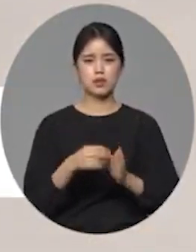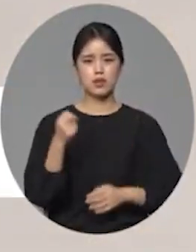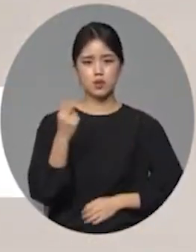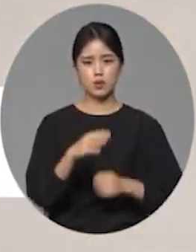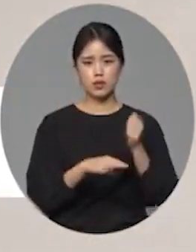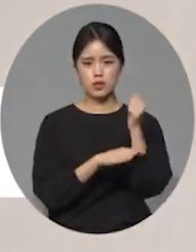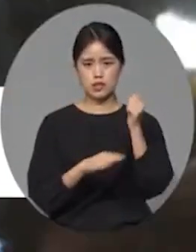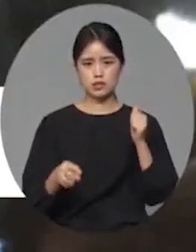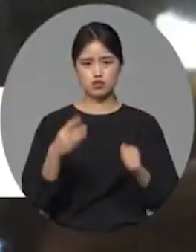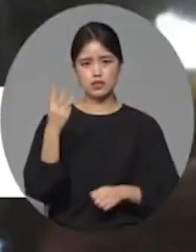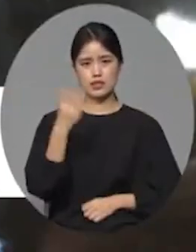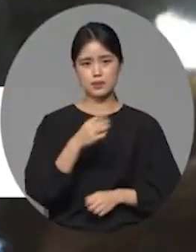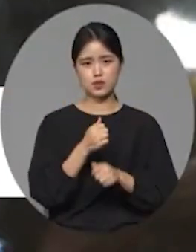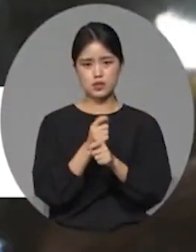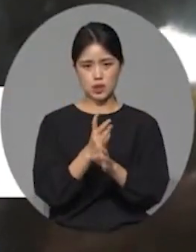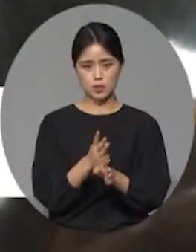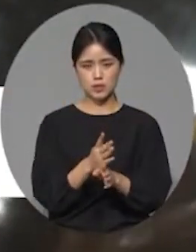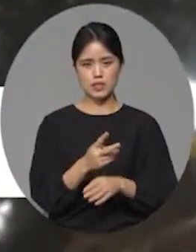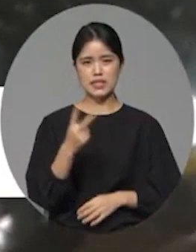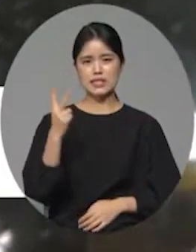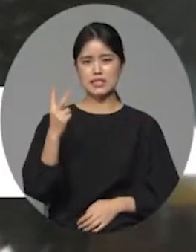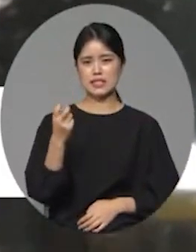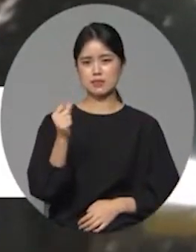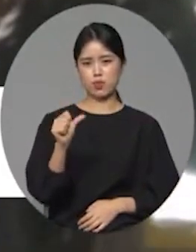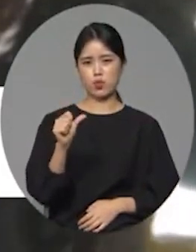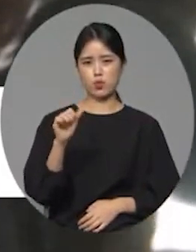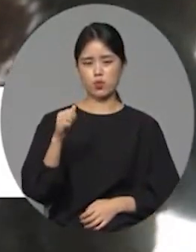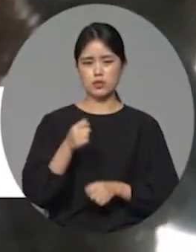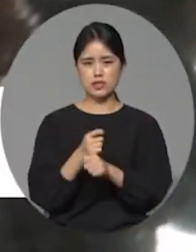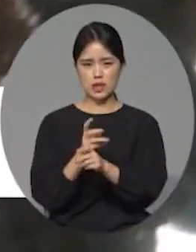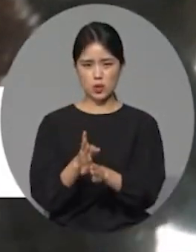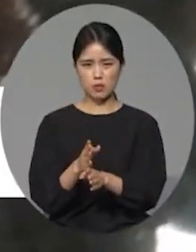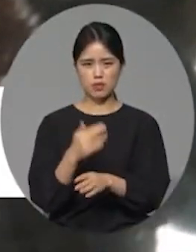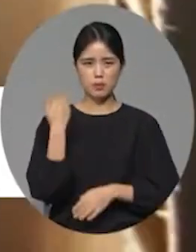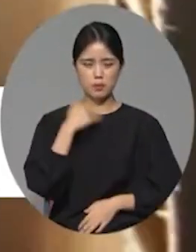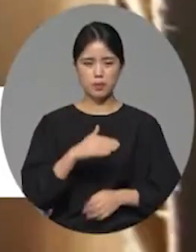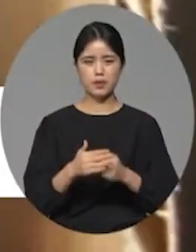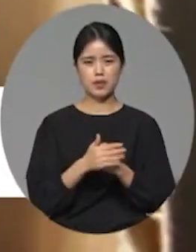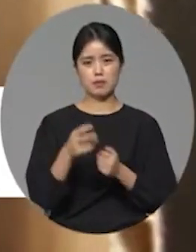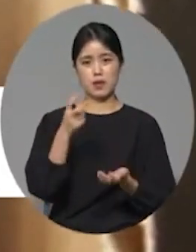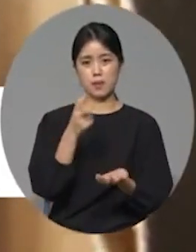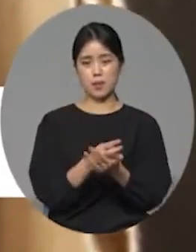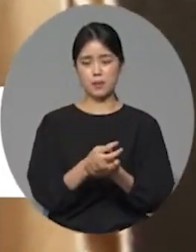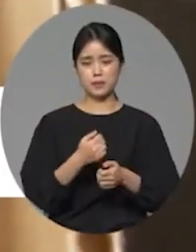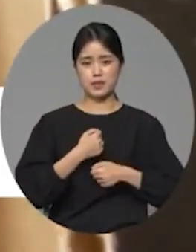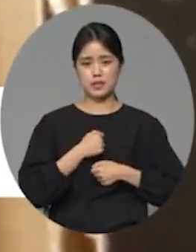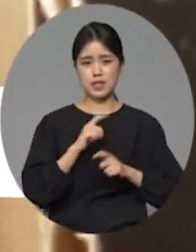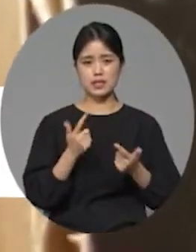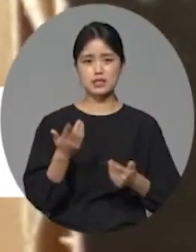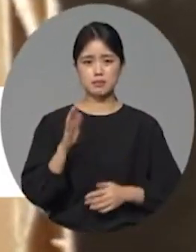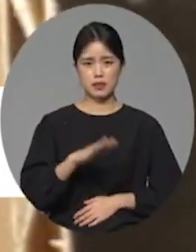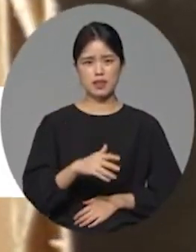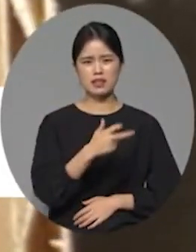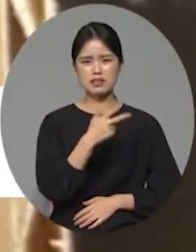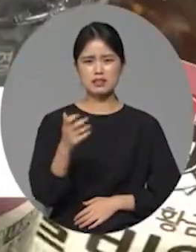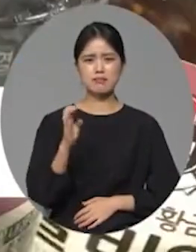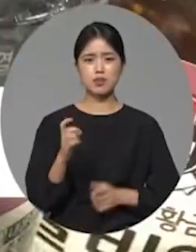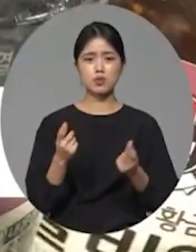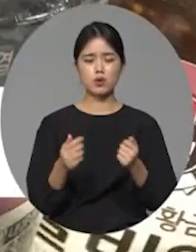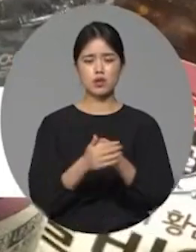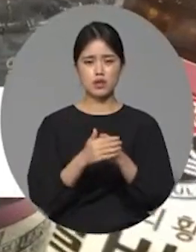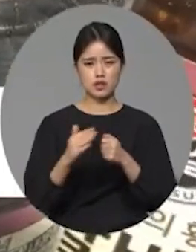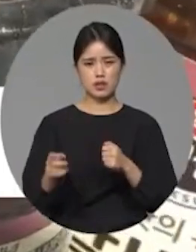기준 인 3천 제곱미터 에서 25 제곱미터 미달의 법적 의무를 비켜 같지만 사실상 대규모점포 나 다름없다 며